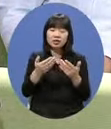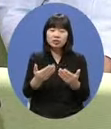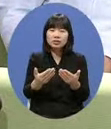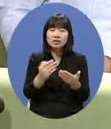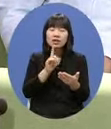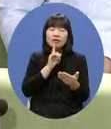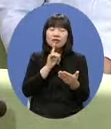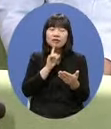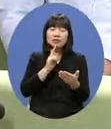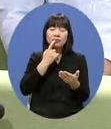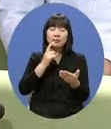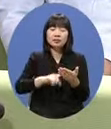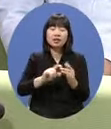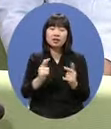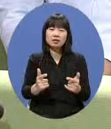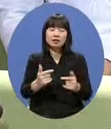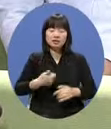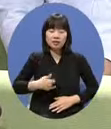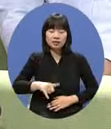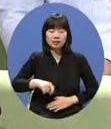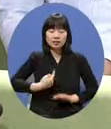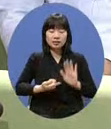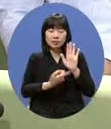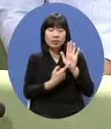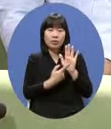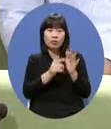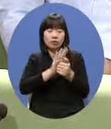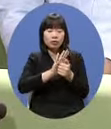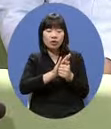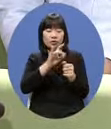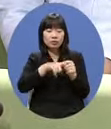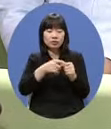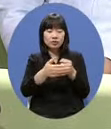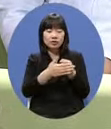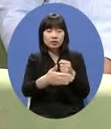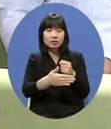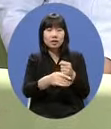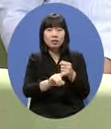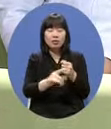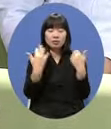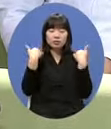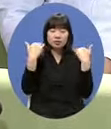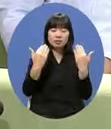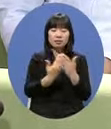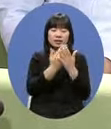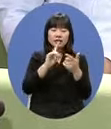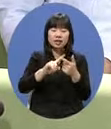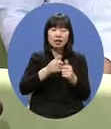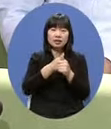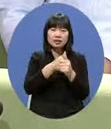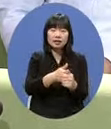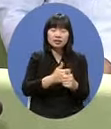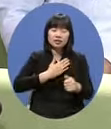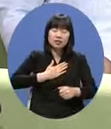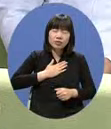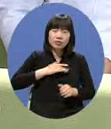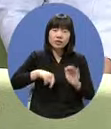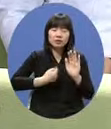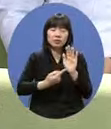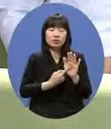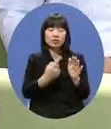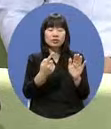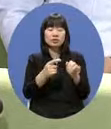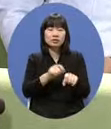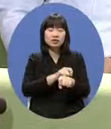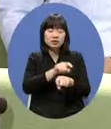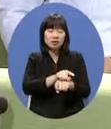어려워요 그래서 우리가 아이의 어떤 자기 표현을 도와주기 위해서는이 아이들의 어떤 성장 발달에 따른 정서 자기표현 특성을